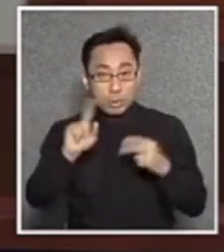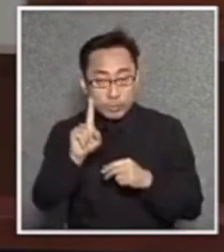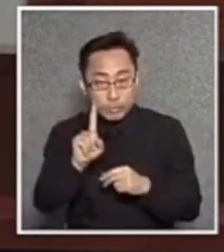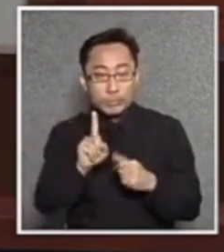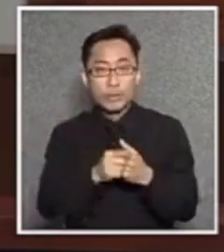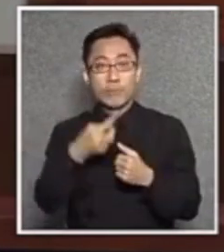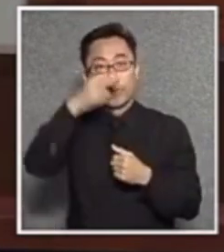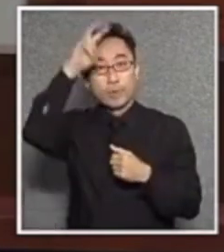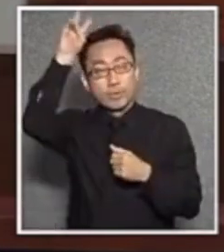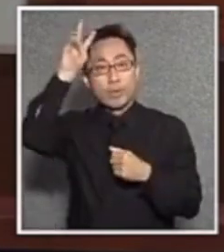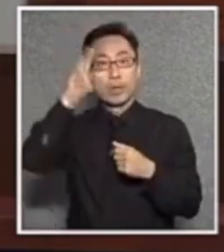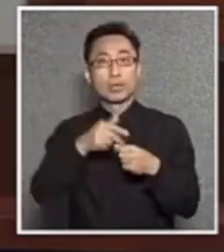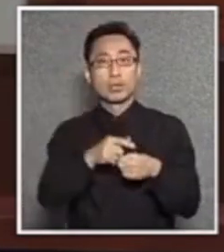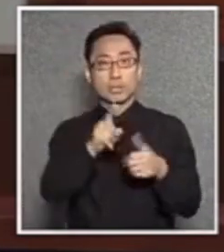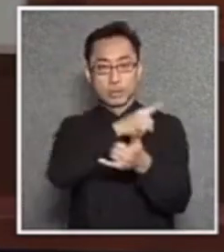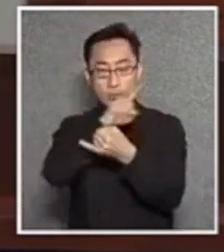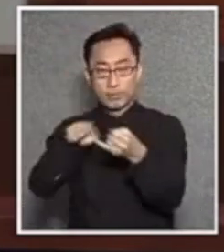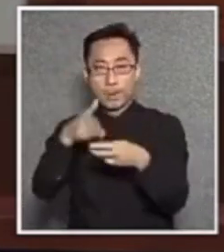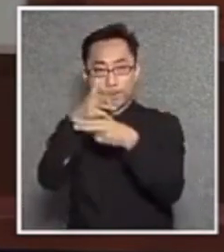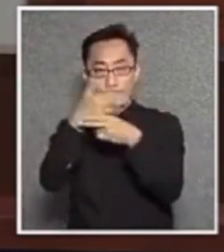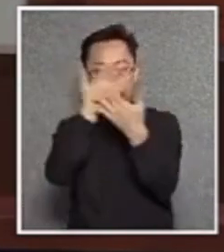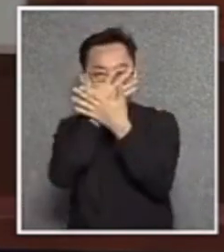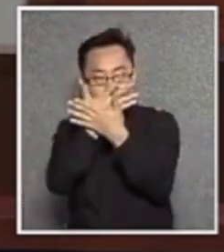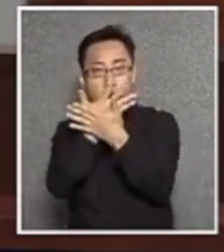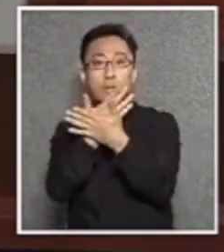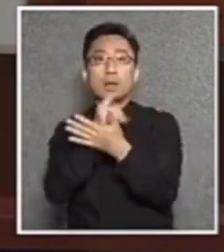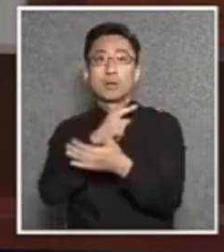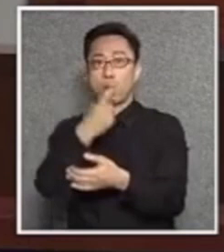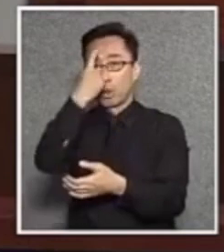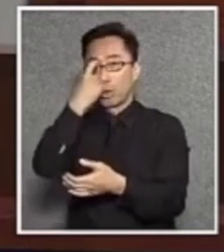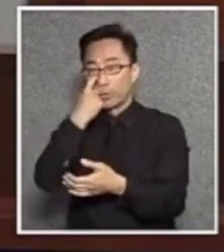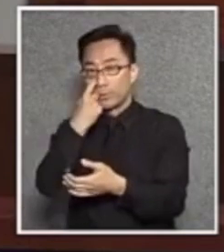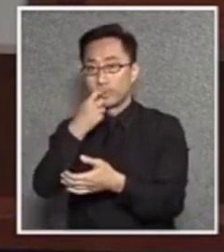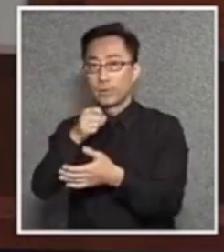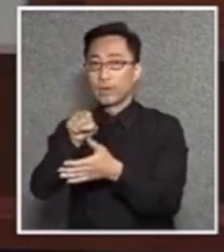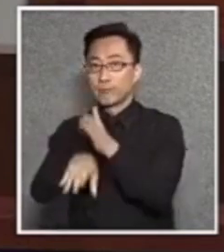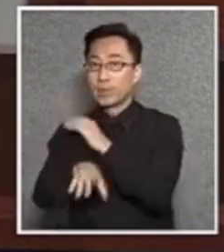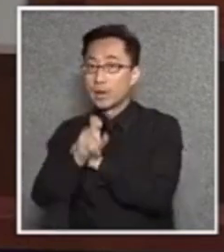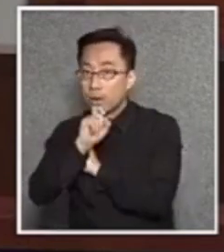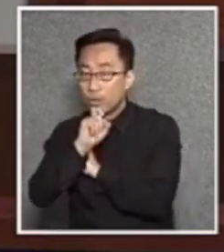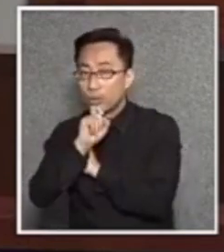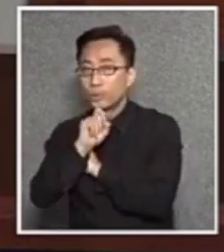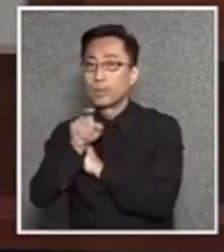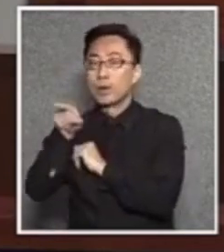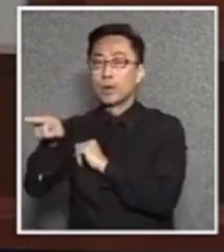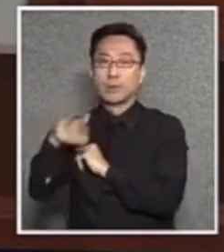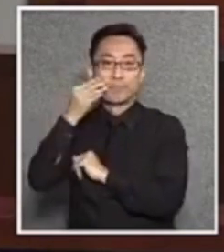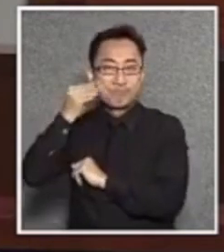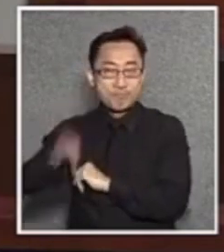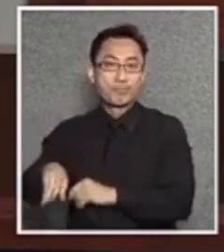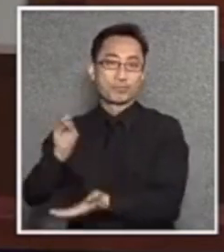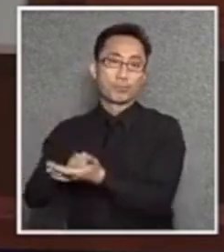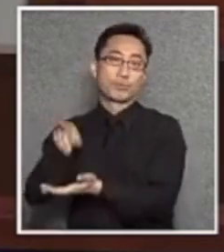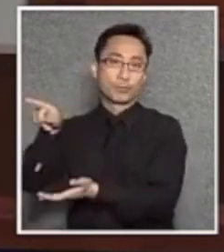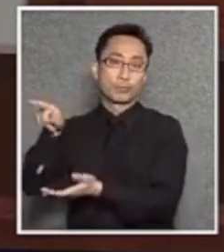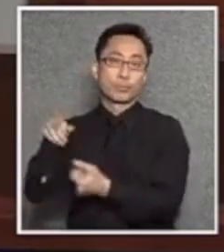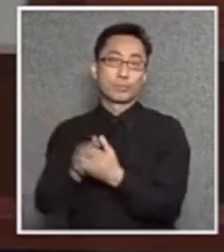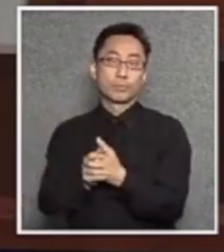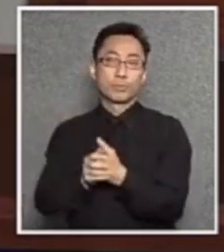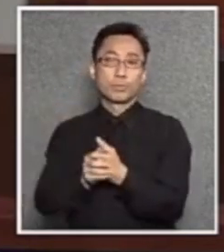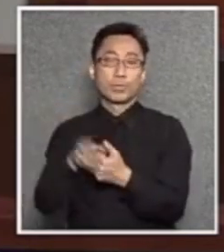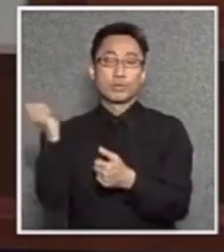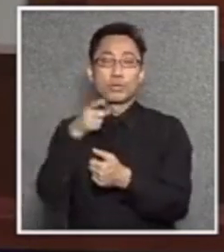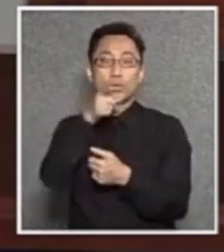的完整錄音證實梁確有失言，恐怕689會無地自容，更加令到慘劇苦